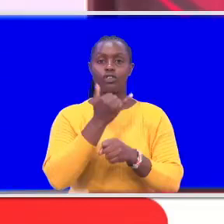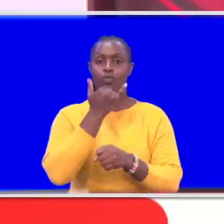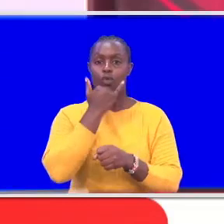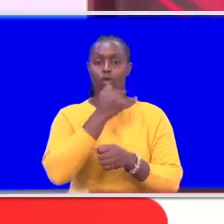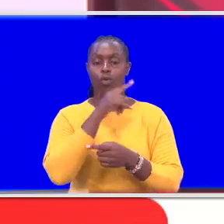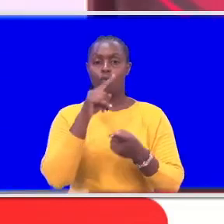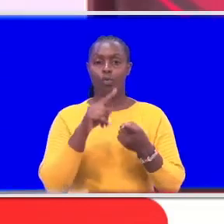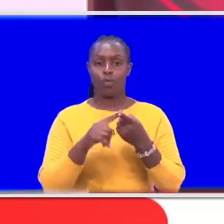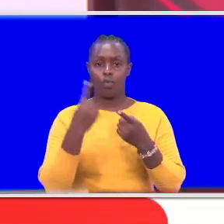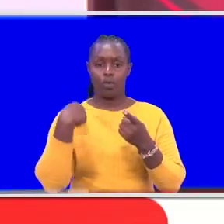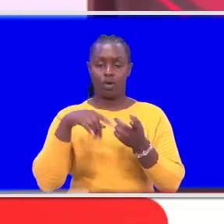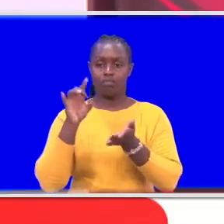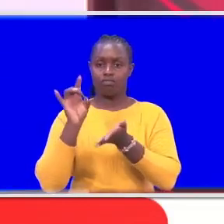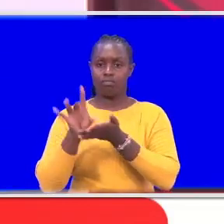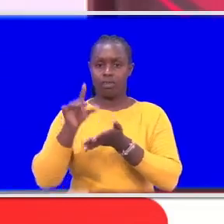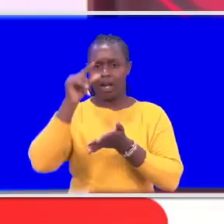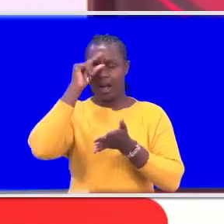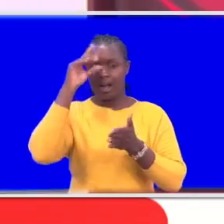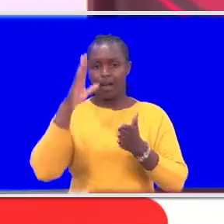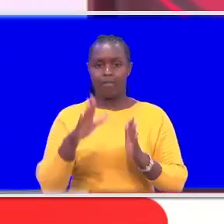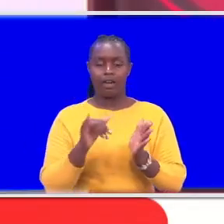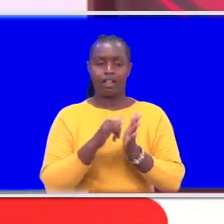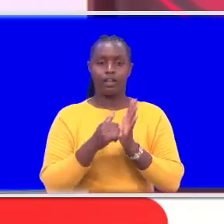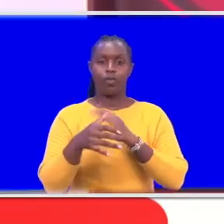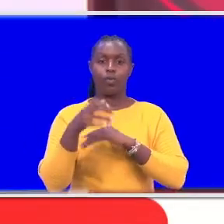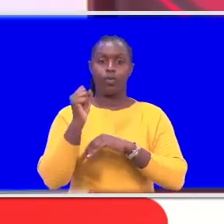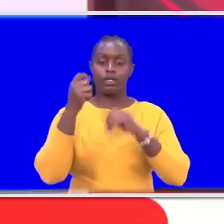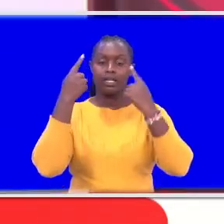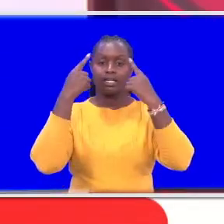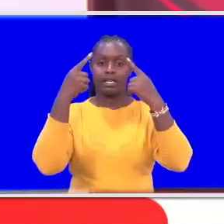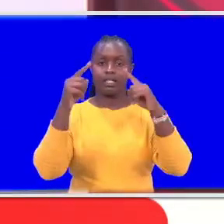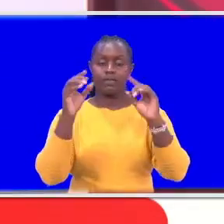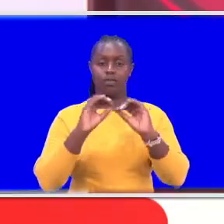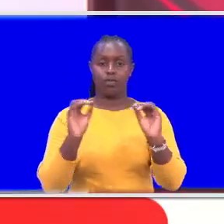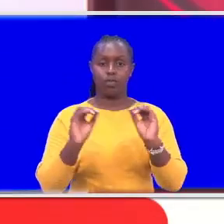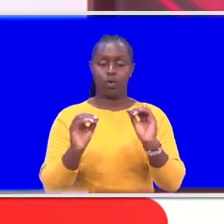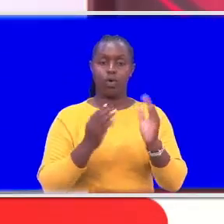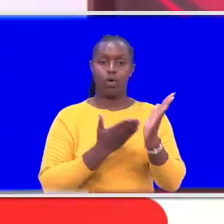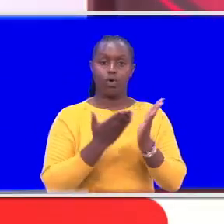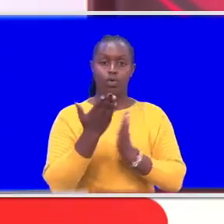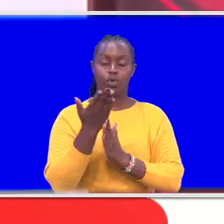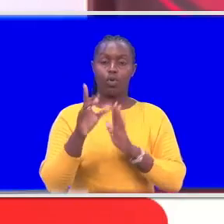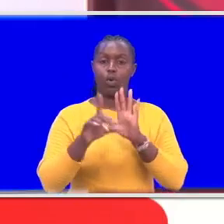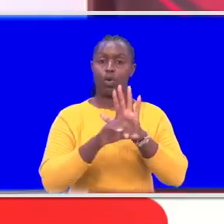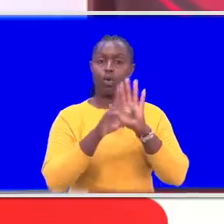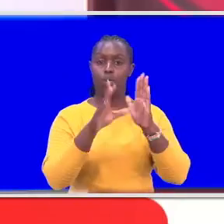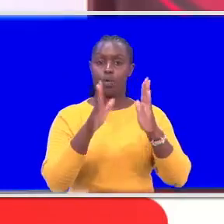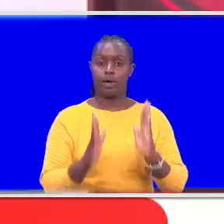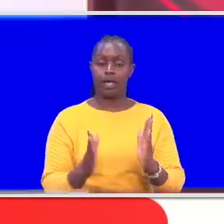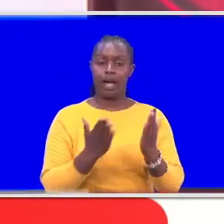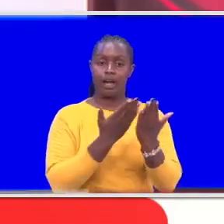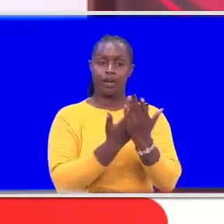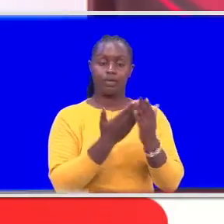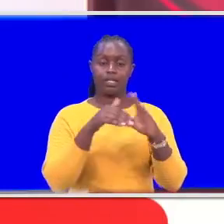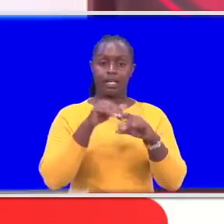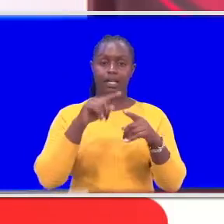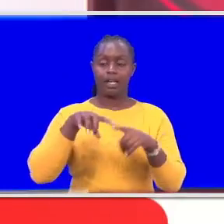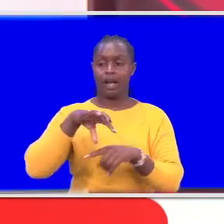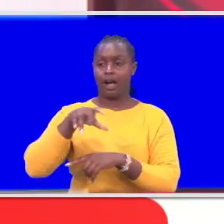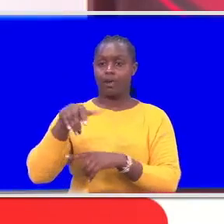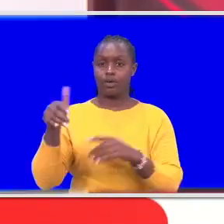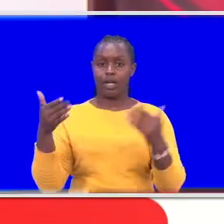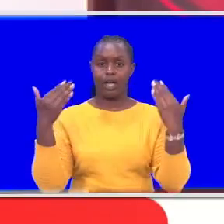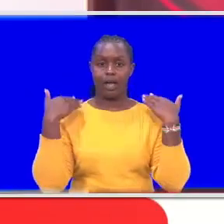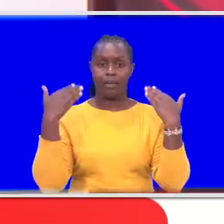kumbandua gavana Mwangaza ambacho hakikufua dafu. Kupitia mawakili wake, Kibudha amewasilisha ombi lingine katika bunge la kaunti ya Meru